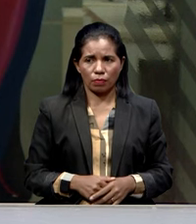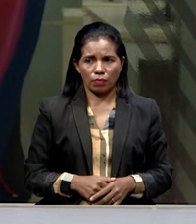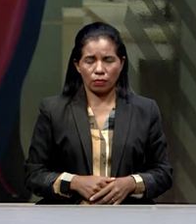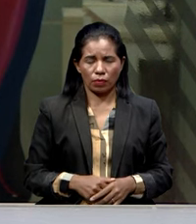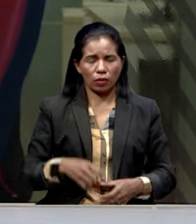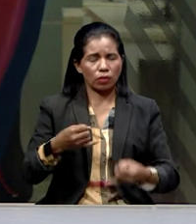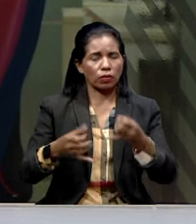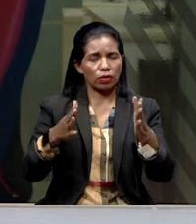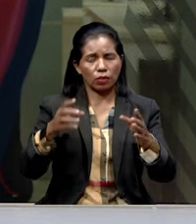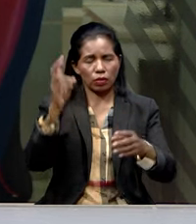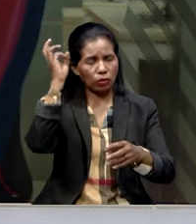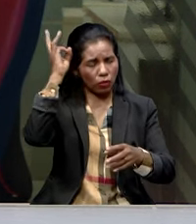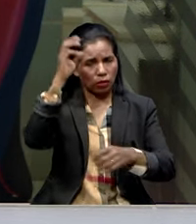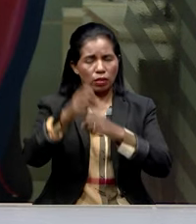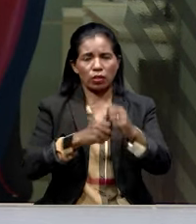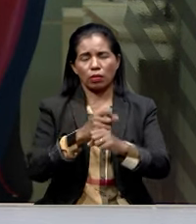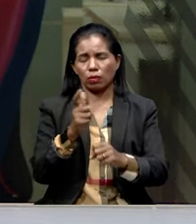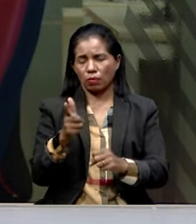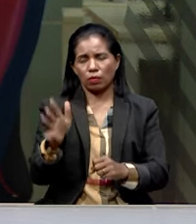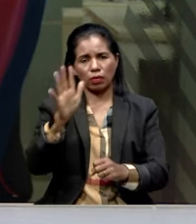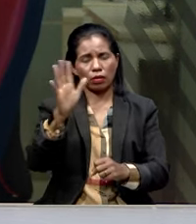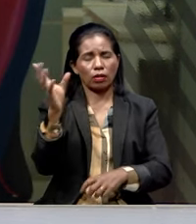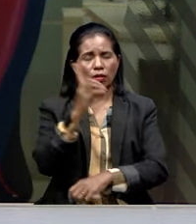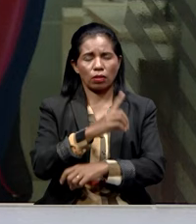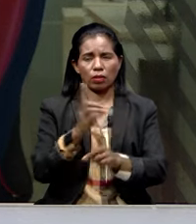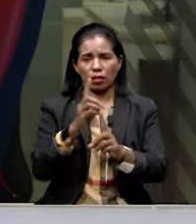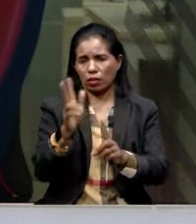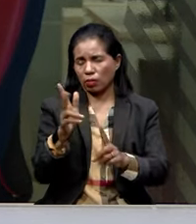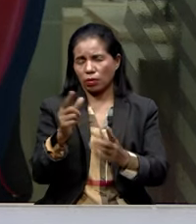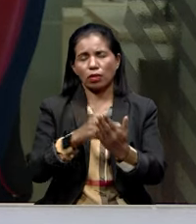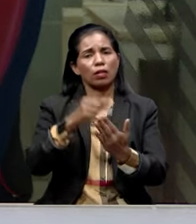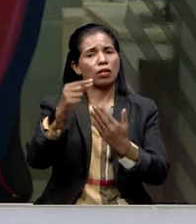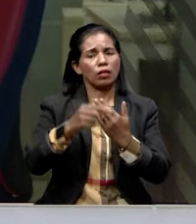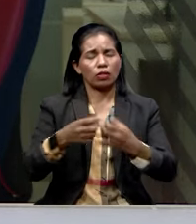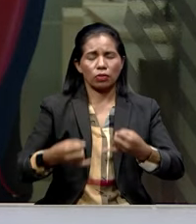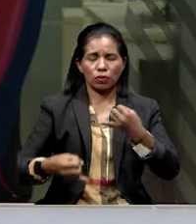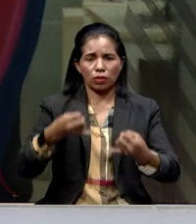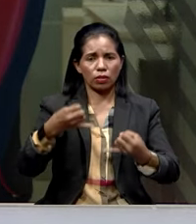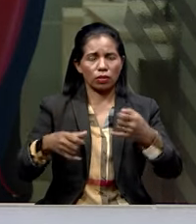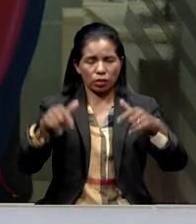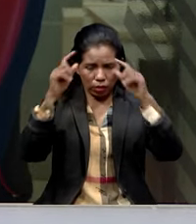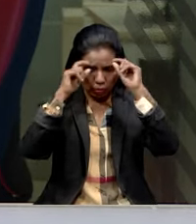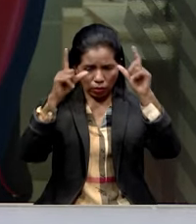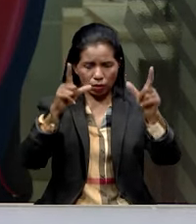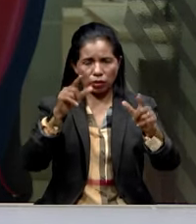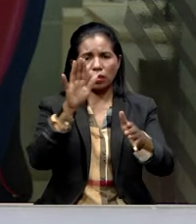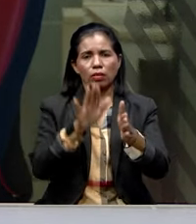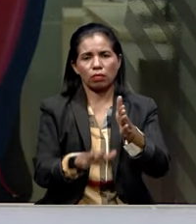Jurista preocupa, Rafa Entina, Ronulo Reis Lima, Loron Consulta Popular, Setor Justiça e Timor-Leste, Seihak Dasak.